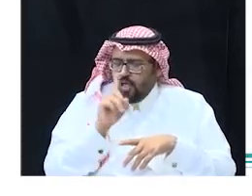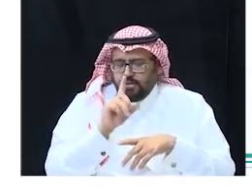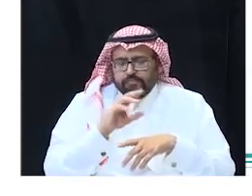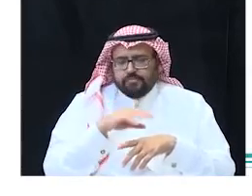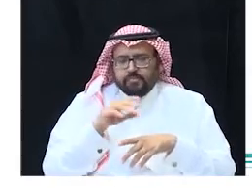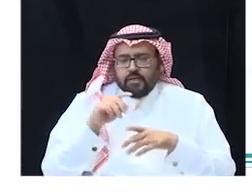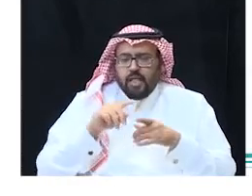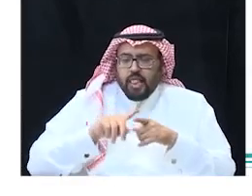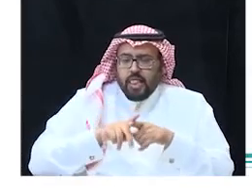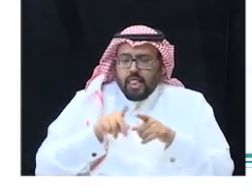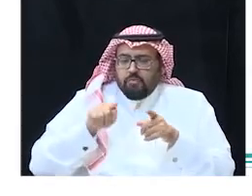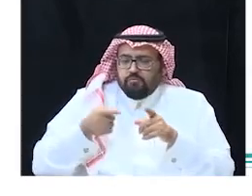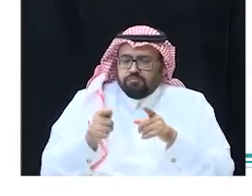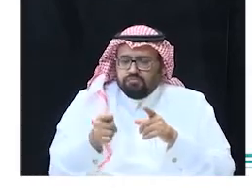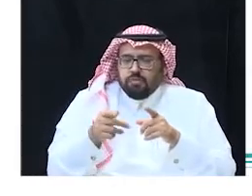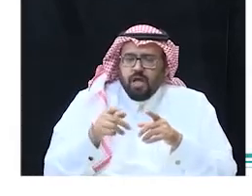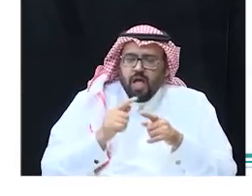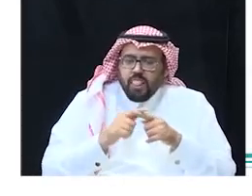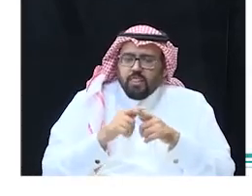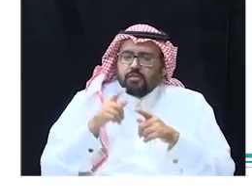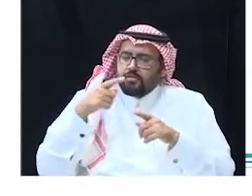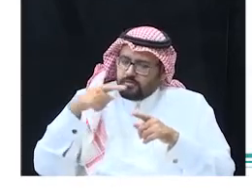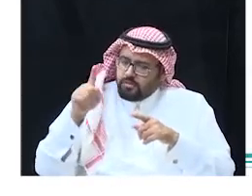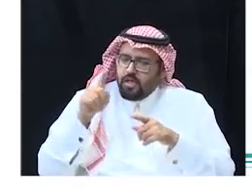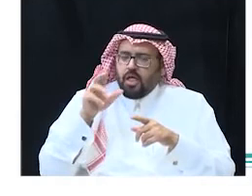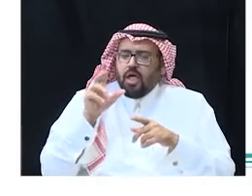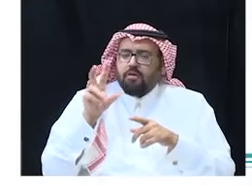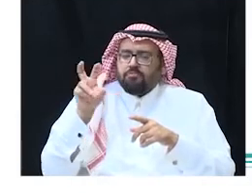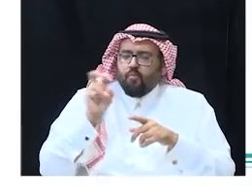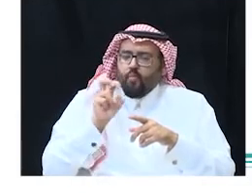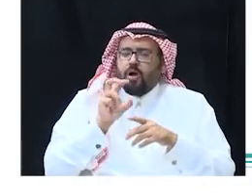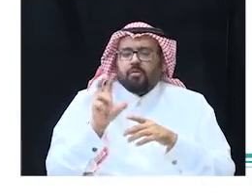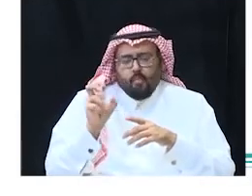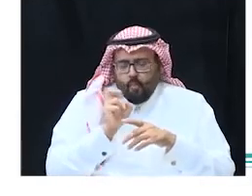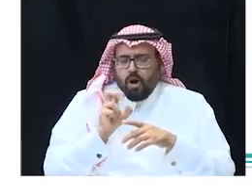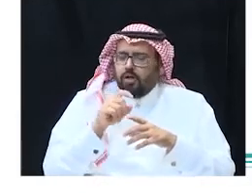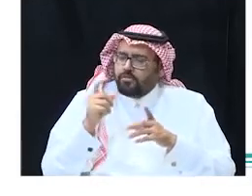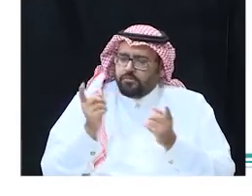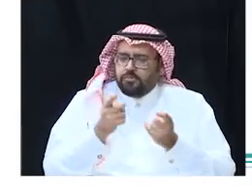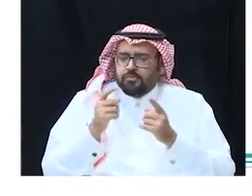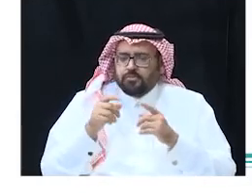ممتازين. هنا برغي من الحديد ينجذب أو لا ينجذب؟